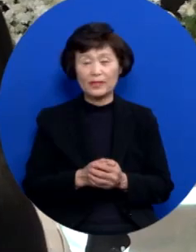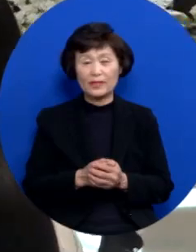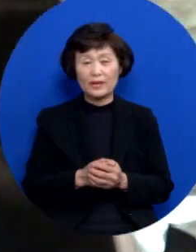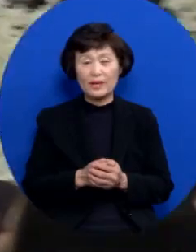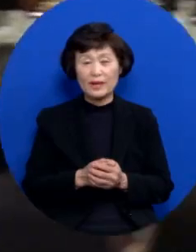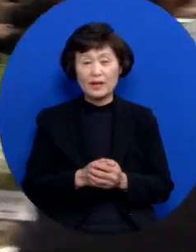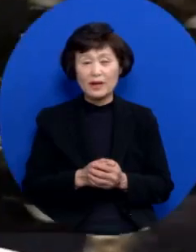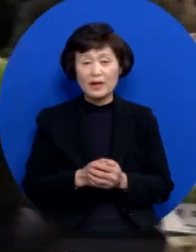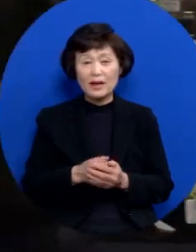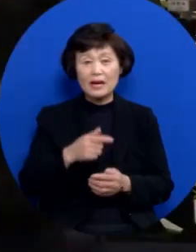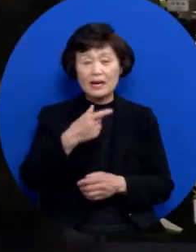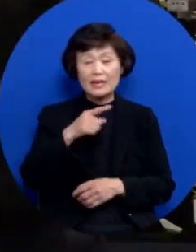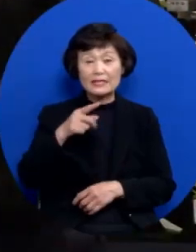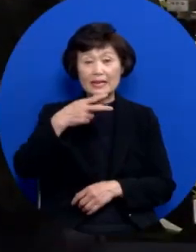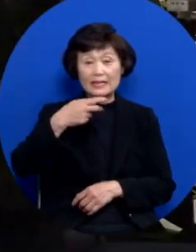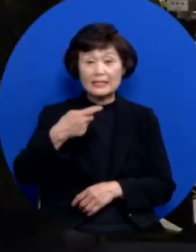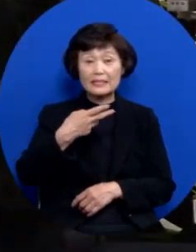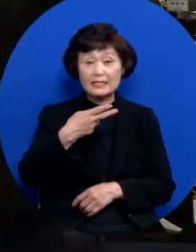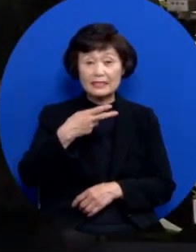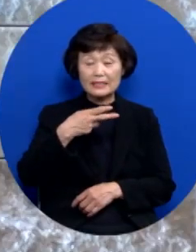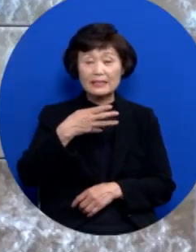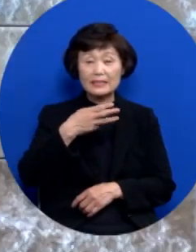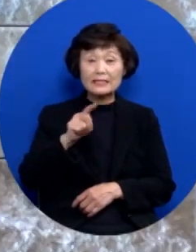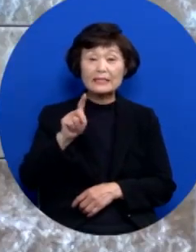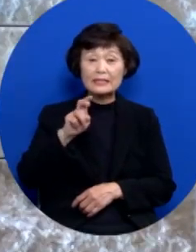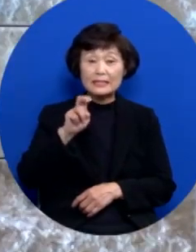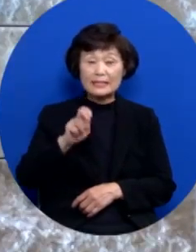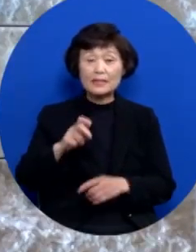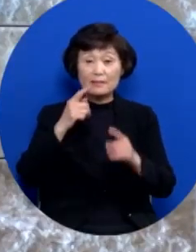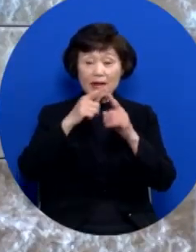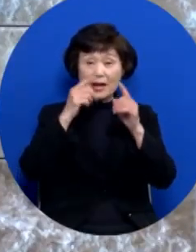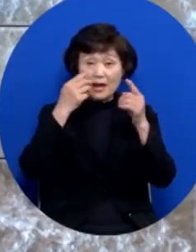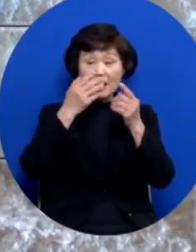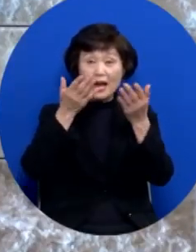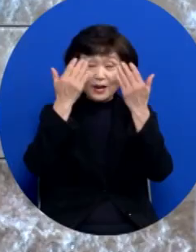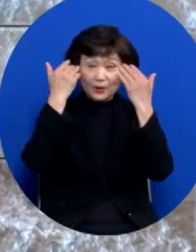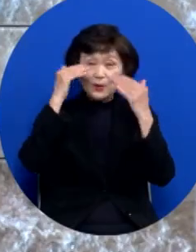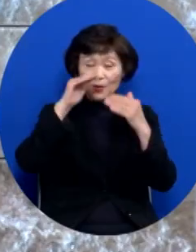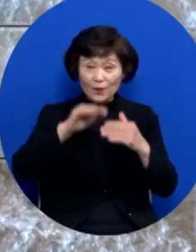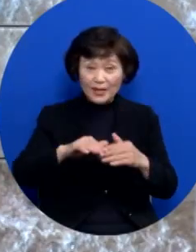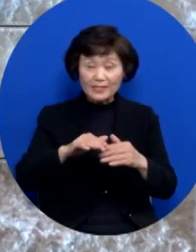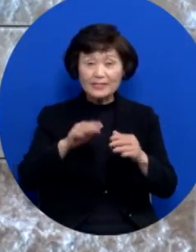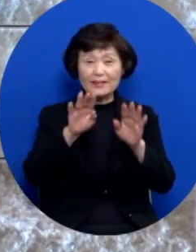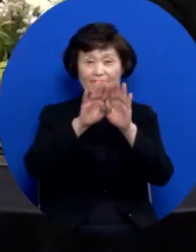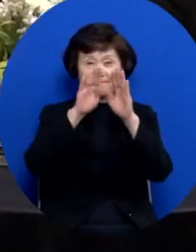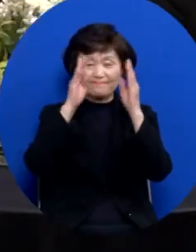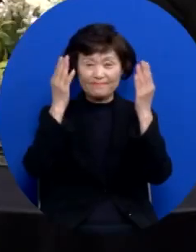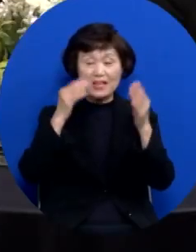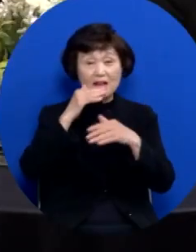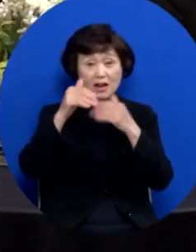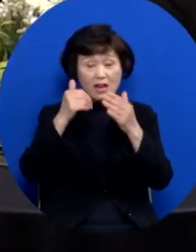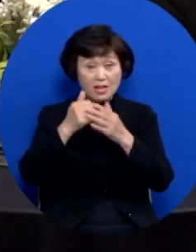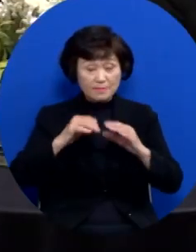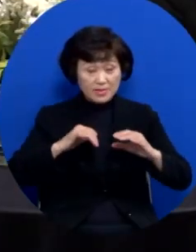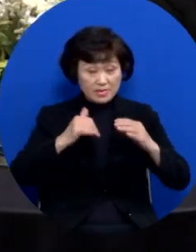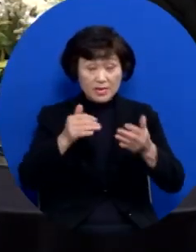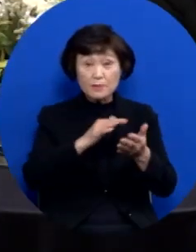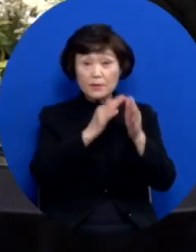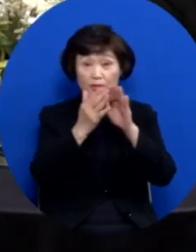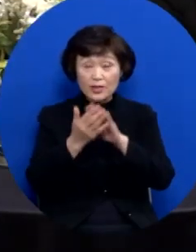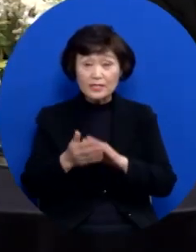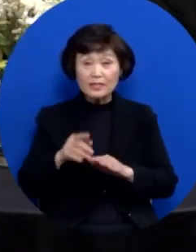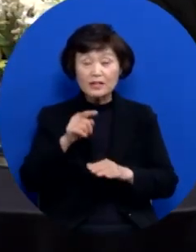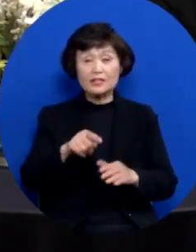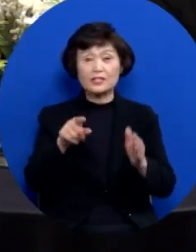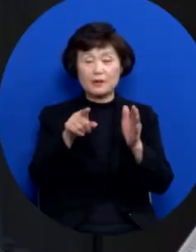나드리 학교 칼리지가 제19회 입학식을 개최했습니다 말씀을 전한 정진섭 목사는 하나님께서 세상을 변화시킬 것을 믿고